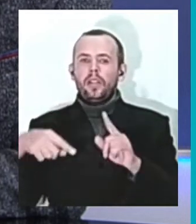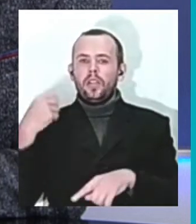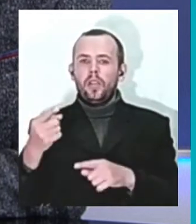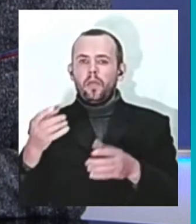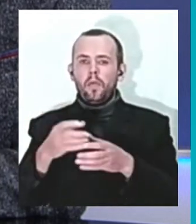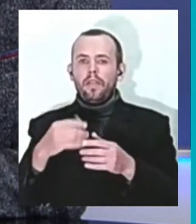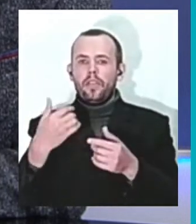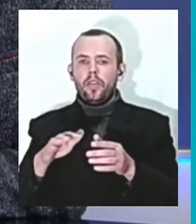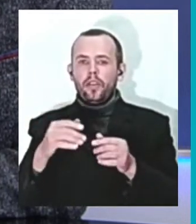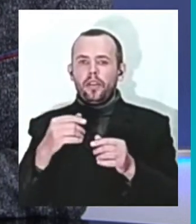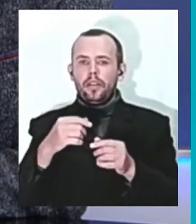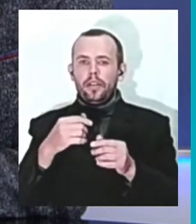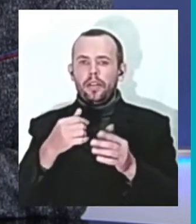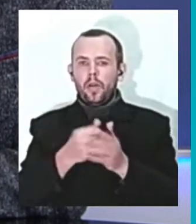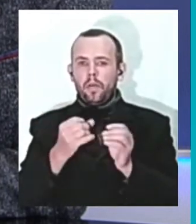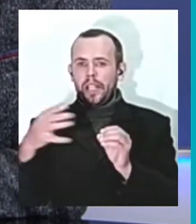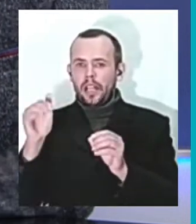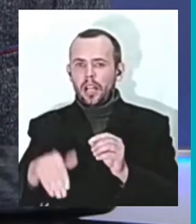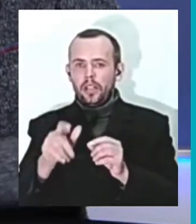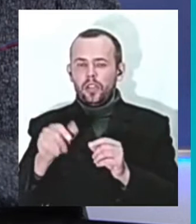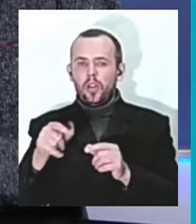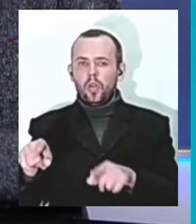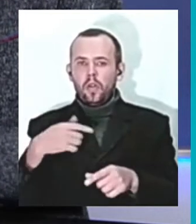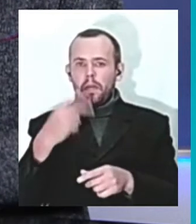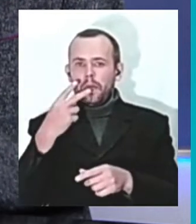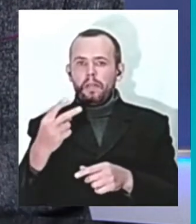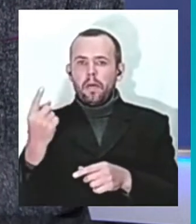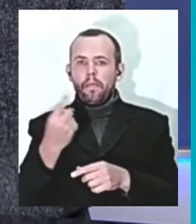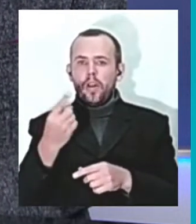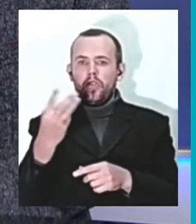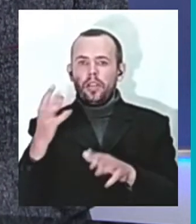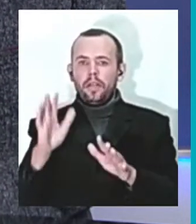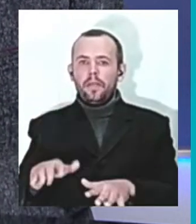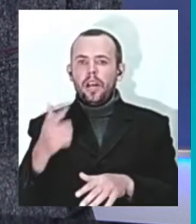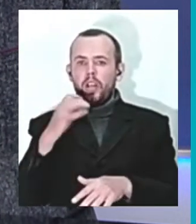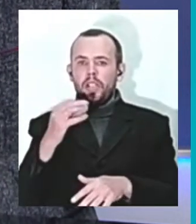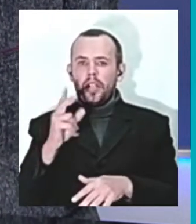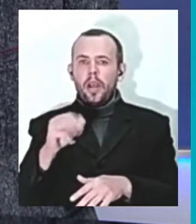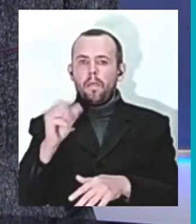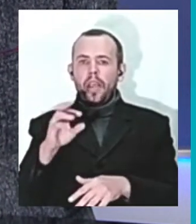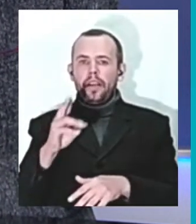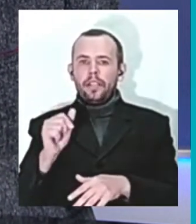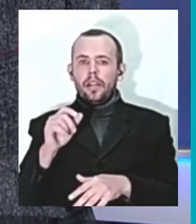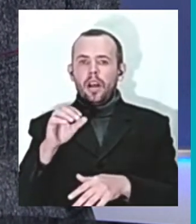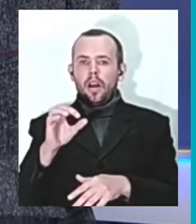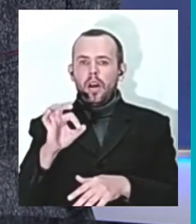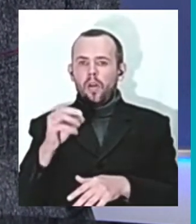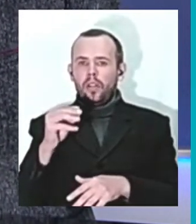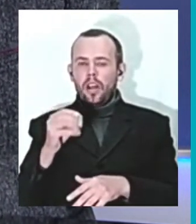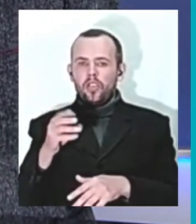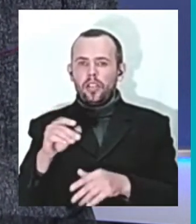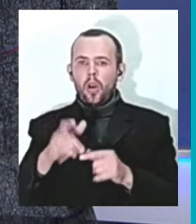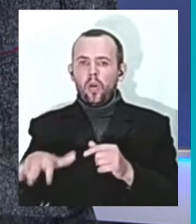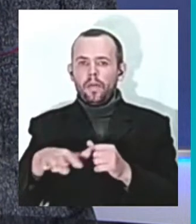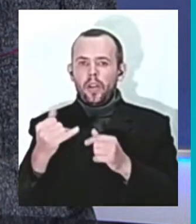до 15 тисяч. І тут ми маємо перші 3 місця – Красносільська, Маяківська, Дачнинська громади. І останні 3